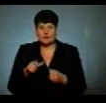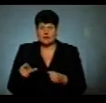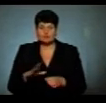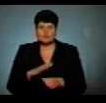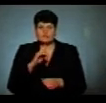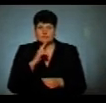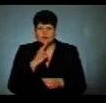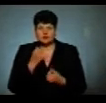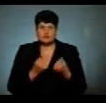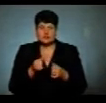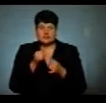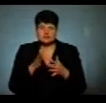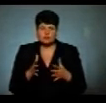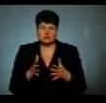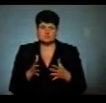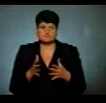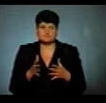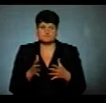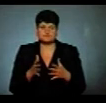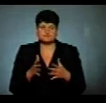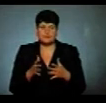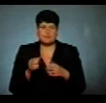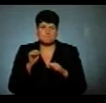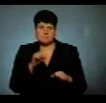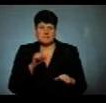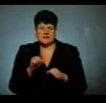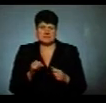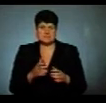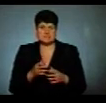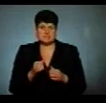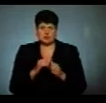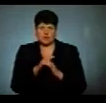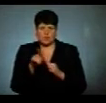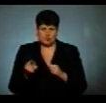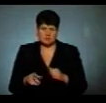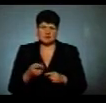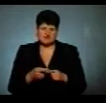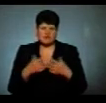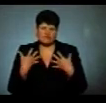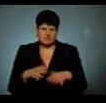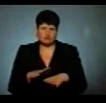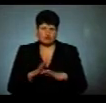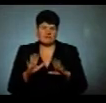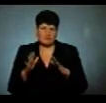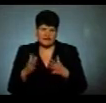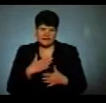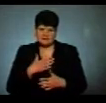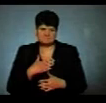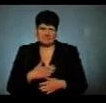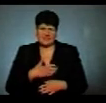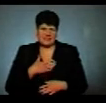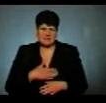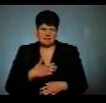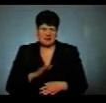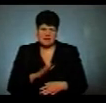зможе битися з кожним пасажиром, який захоче бути 11-м. Сьогодні вже такі випадки неприємні були, тому що сьогодні також управління